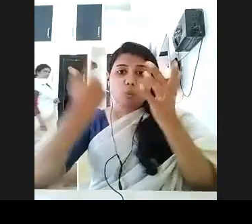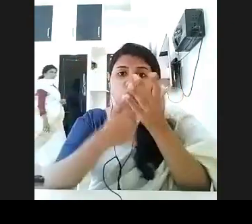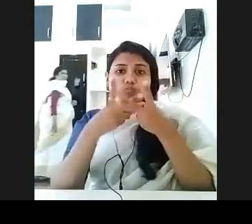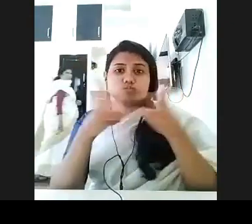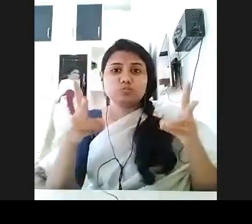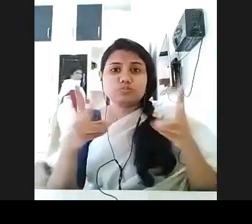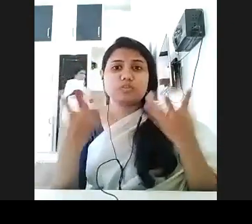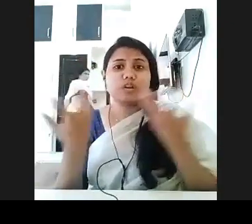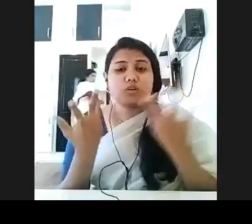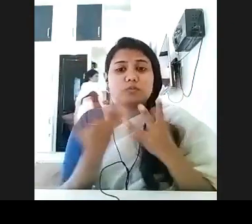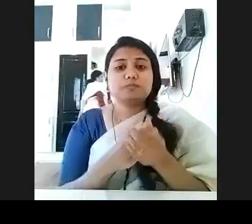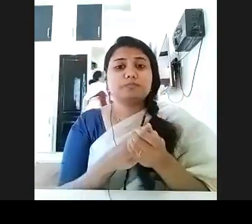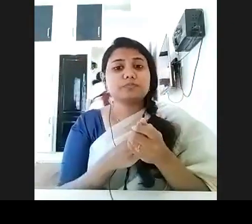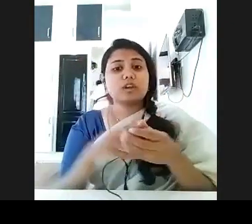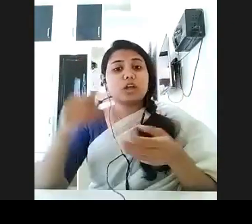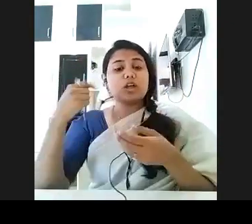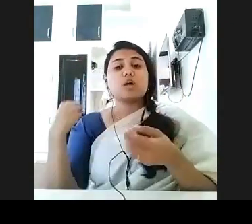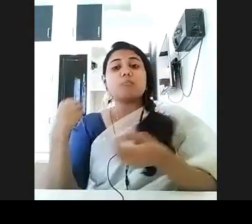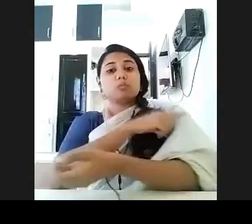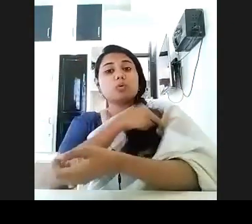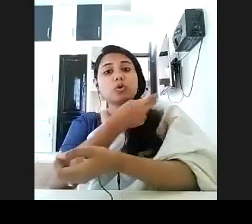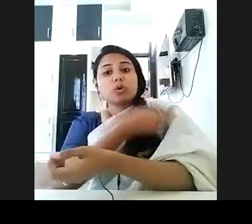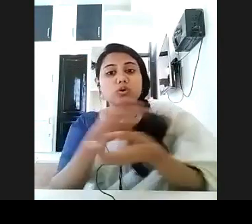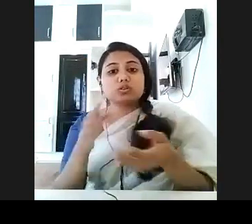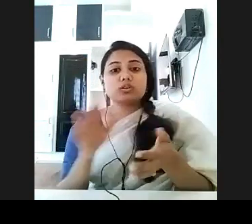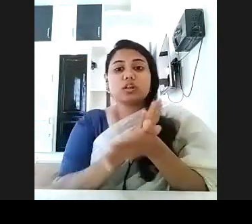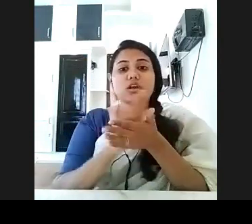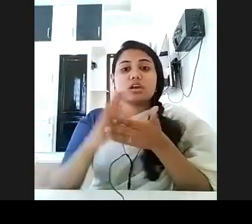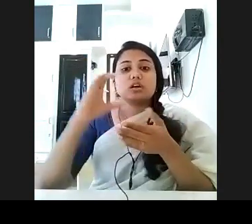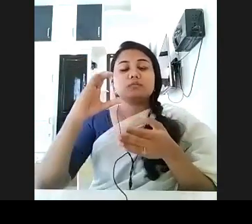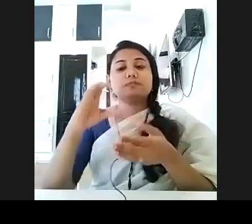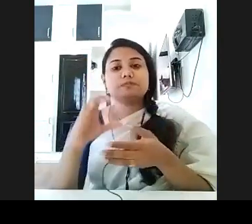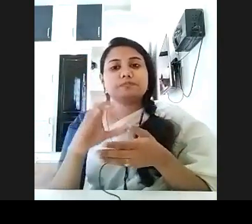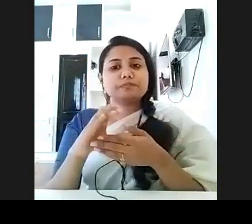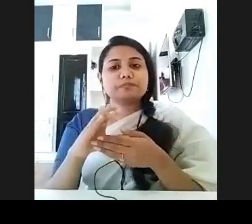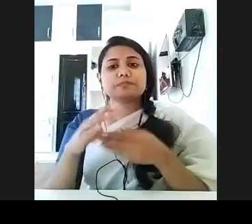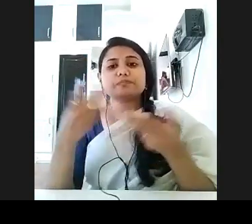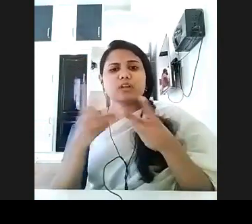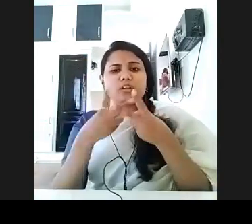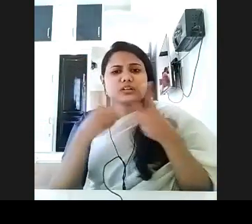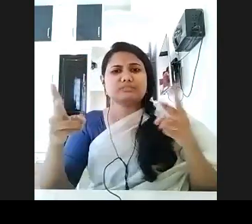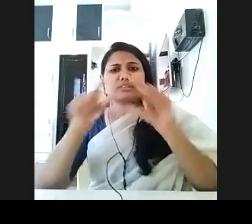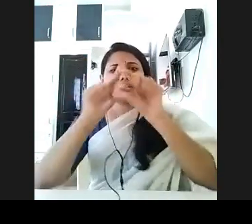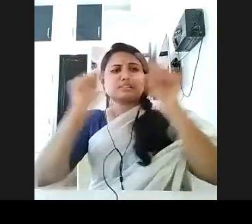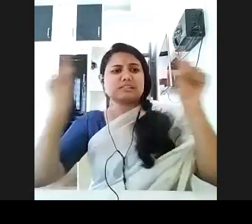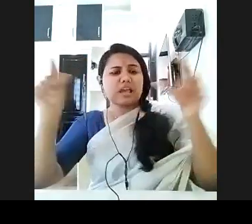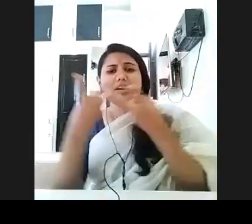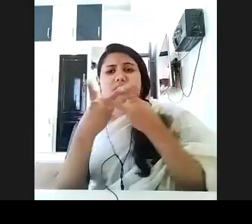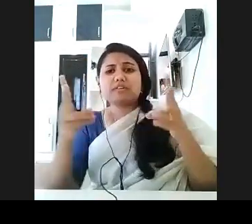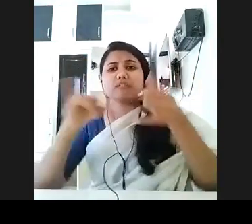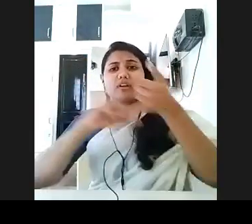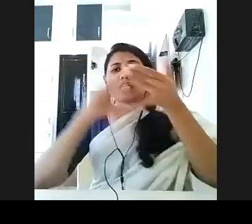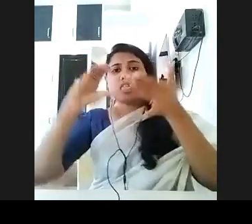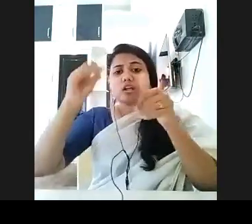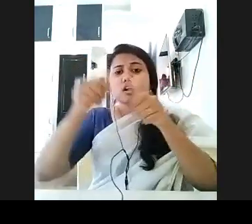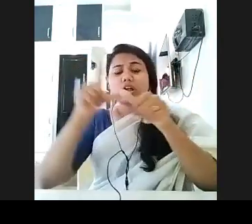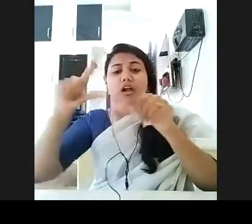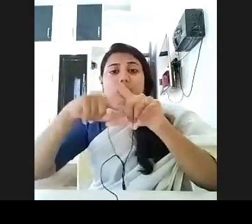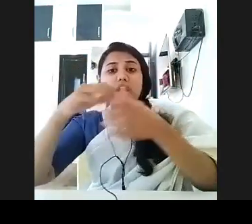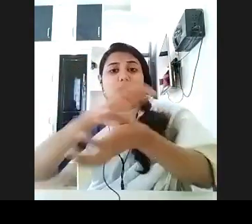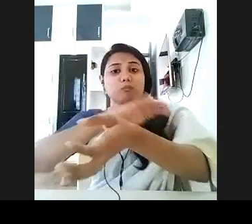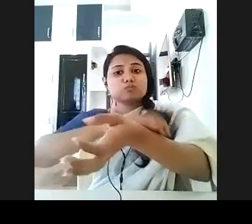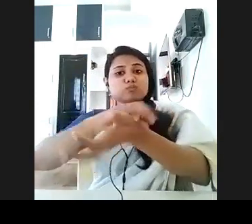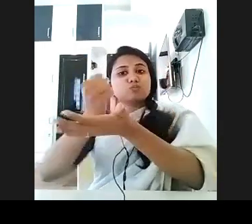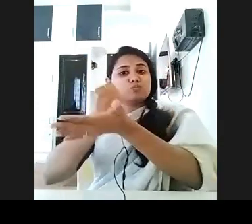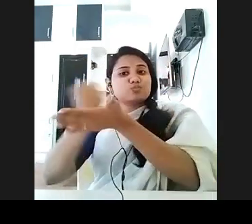ഇപ്പം നിങ്ങൾക്ക് നിങ്ങളുടെ ഡോക്ടേഴ്സ് തന്നെ പറഞ്ഞിട്ടുണ്ടാവും HFMSC സ്കെയിൽ, ചോപ്പ് ഇൻഡൻ സ്കെയിൽ, ഹൈൻ 2 സ്കെയിൽ പറഞ്ഞിട്ട്. അത് ഫിസിയോതെറാപ്പിസ്റ്റ്